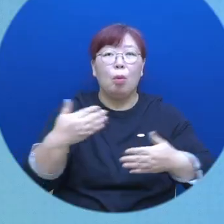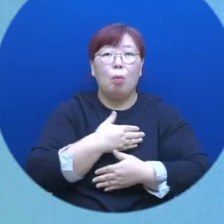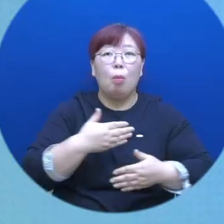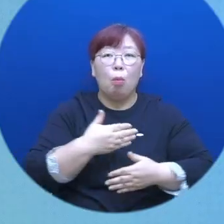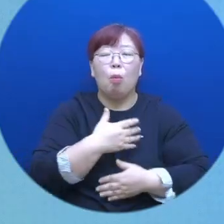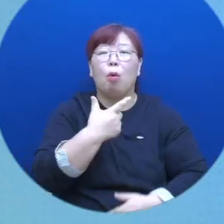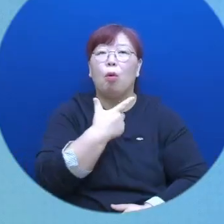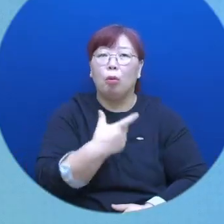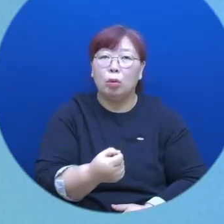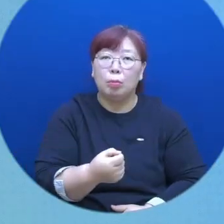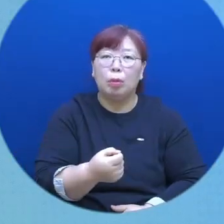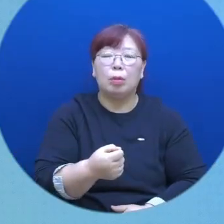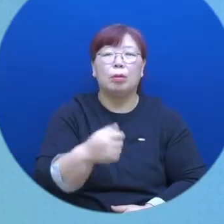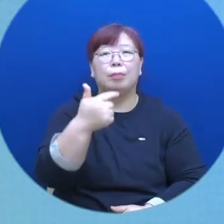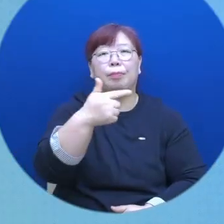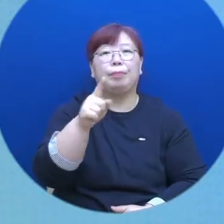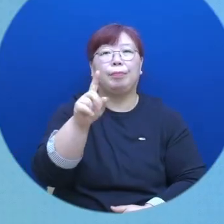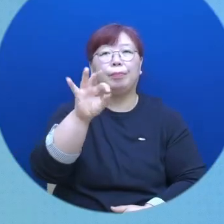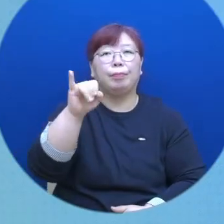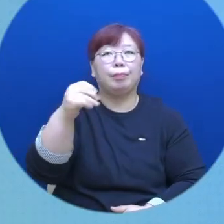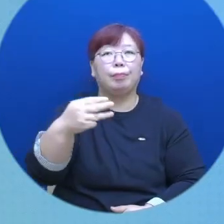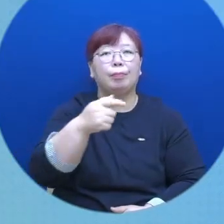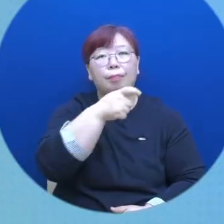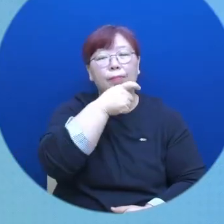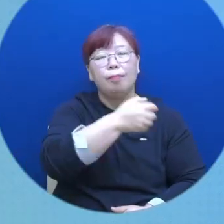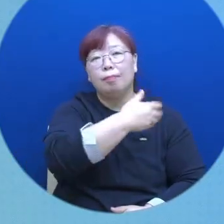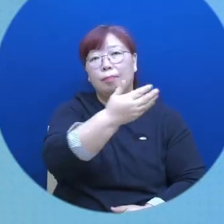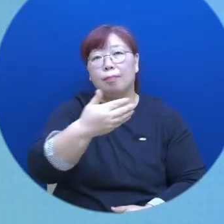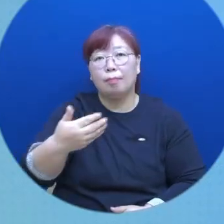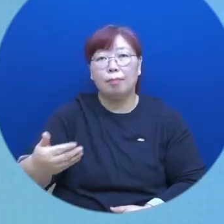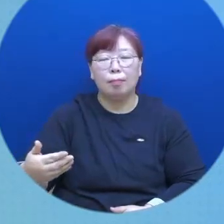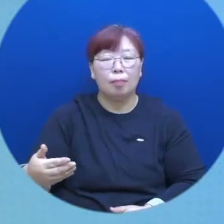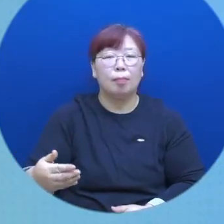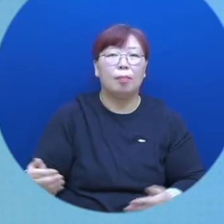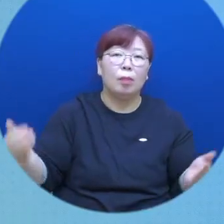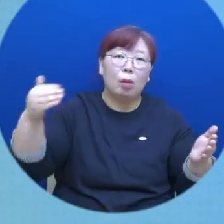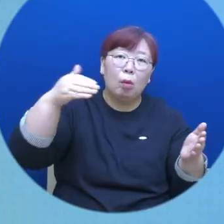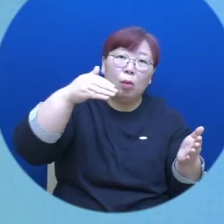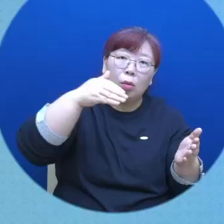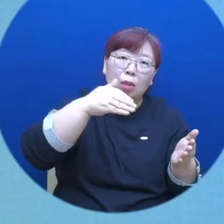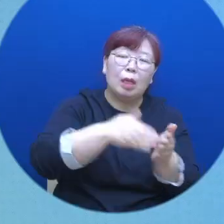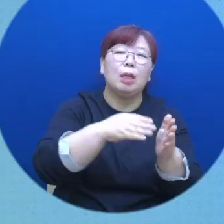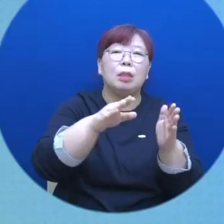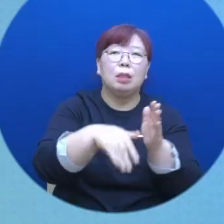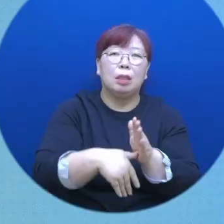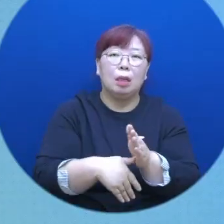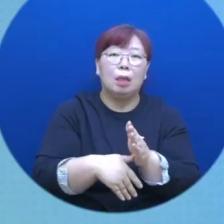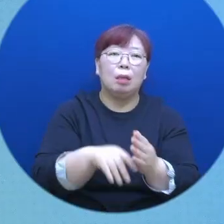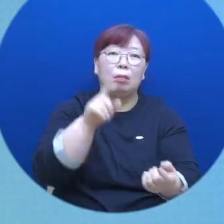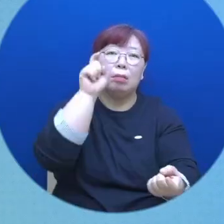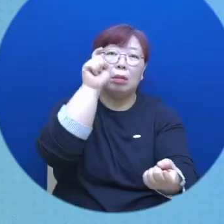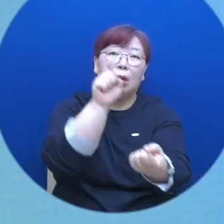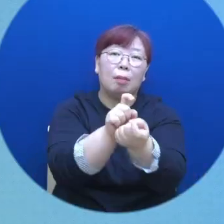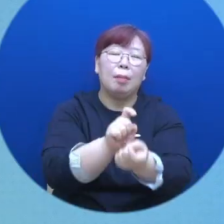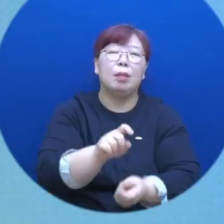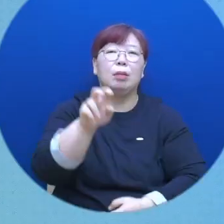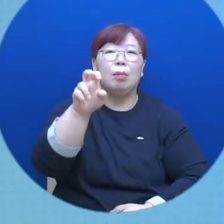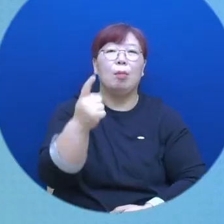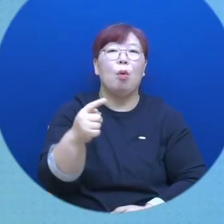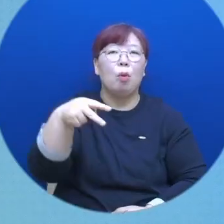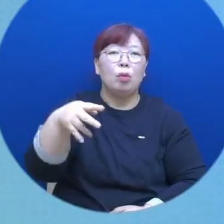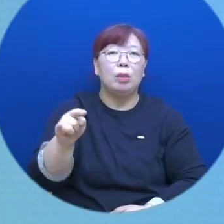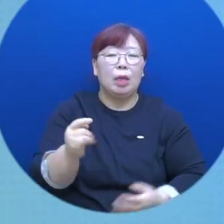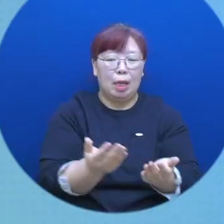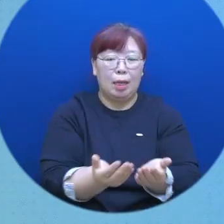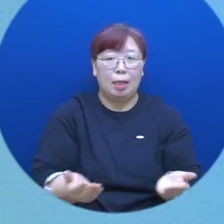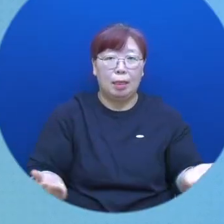어디로요? 나일강으로 가요. 나일강으로 갔을 때마침 뭐다? 모세가 담겨있는